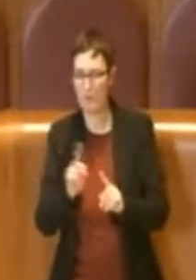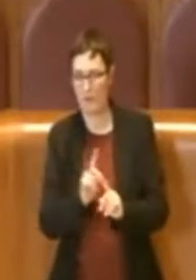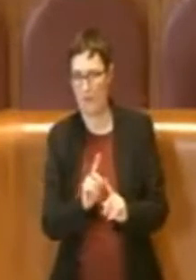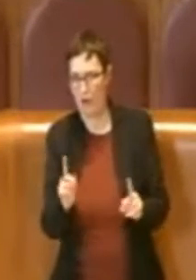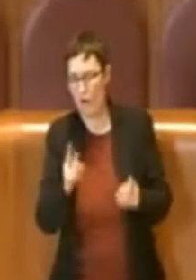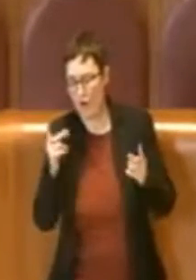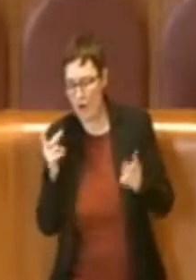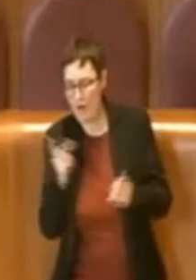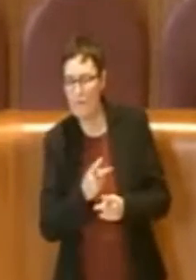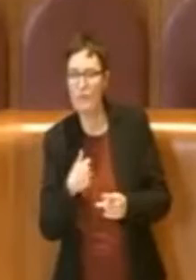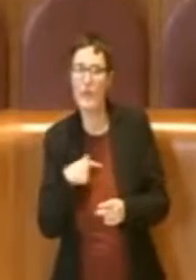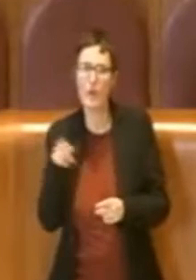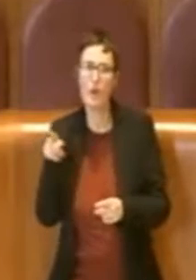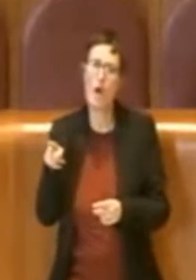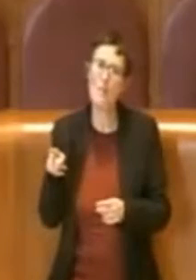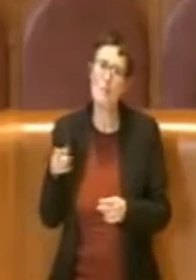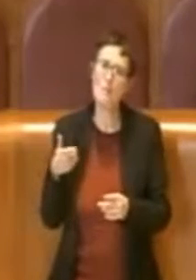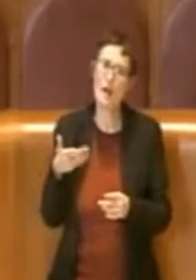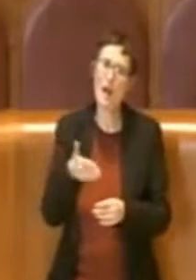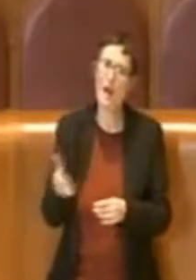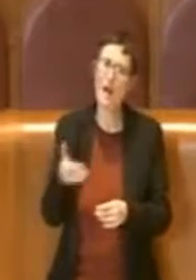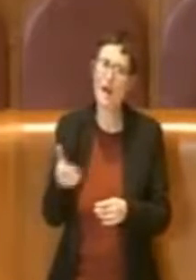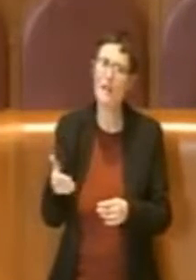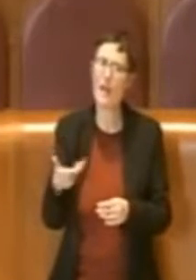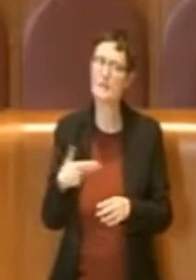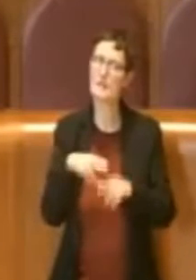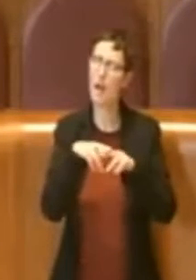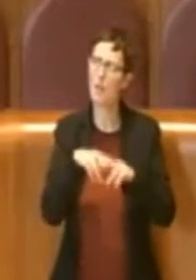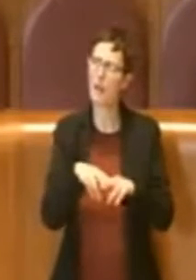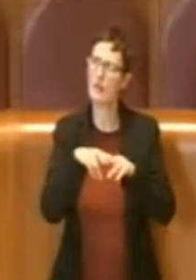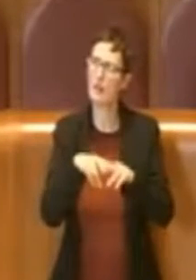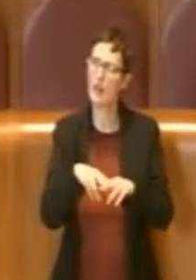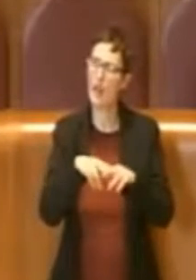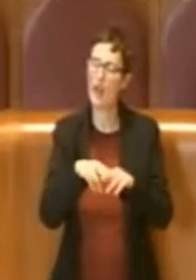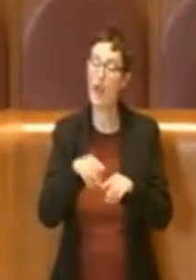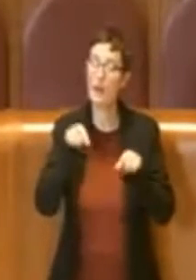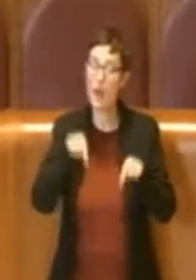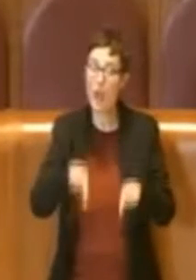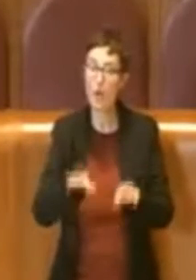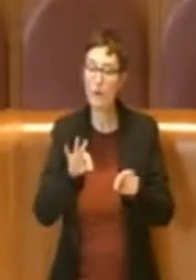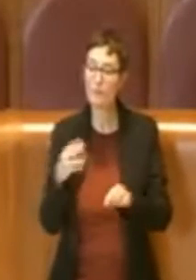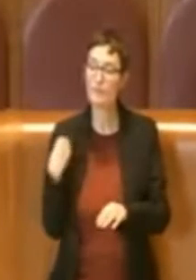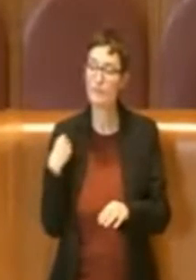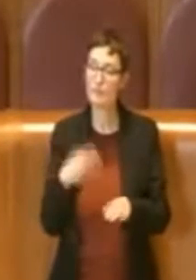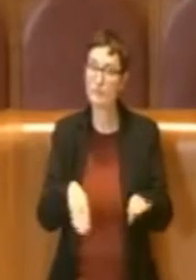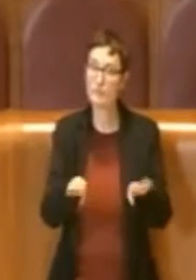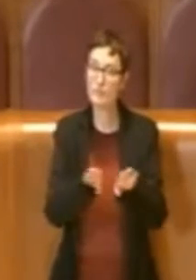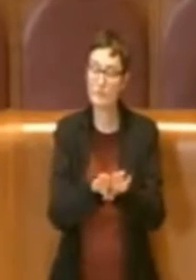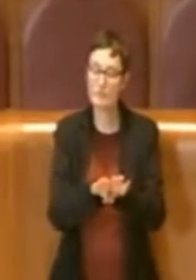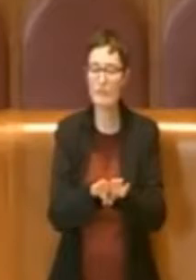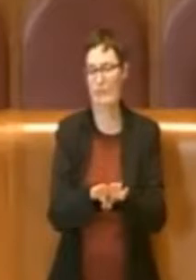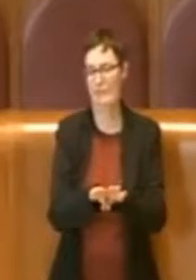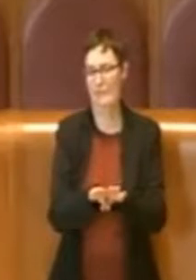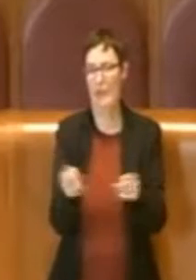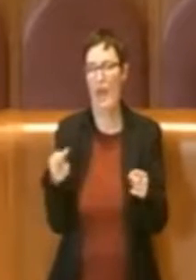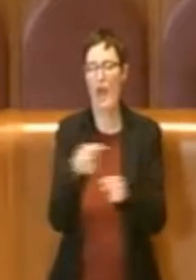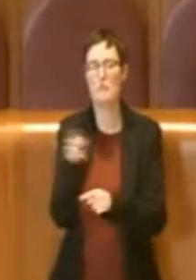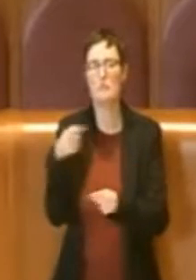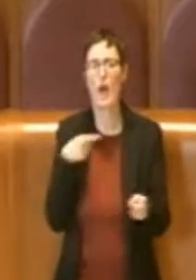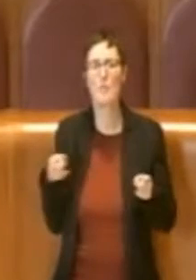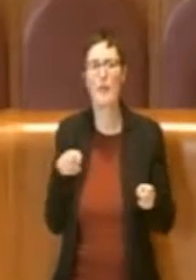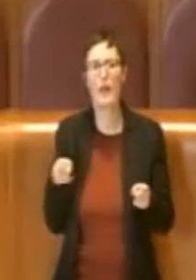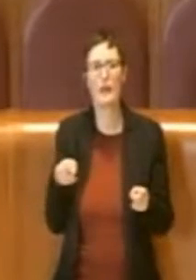chiede di chiuderlo perché purtroppo crea degli inconvenienti se invece quando governavano loro avessero pensato a un